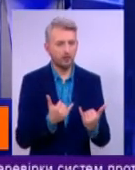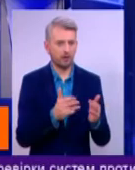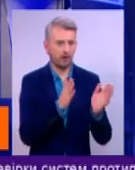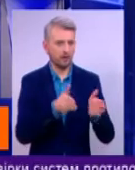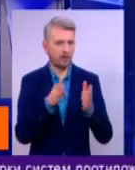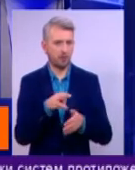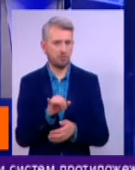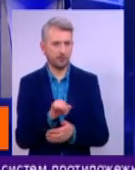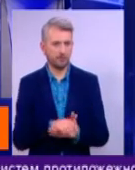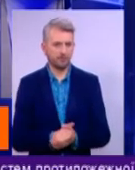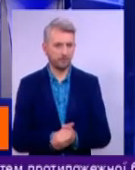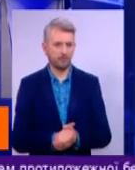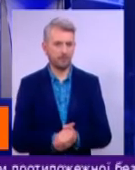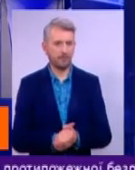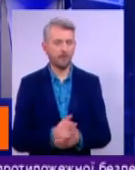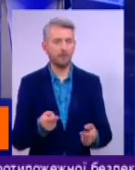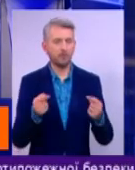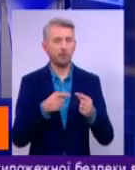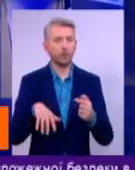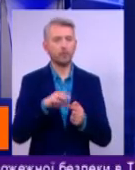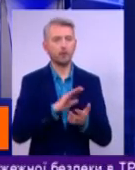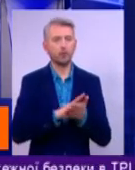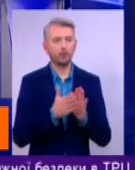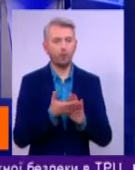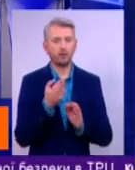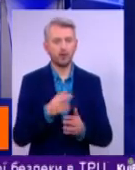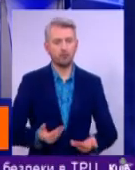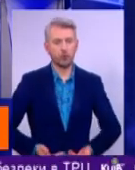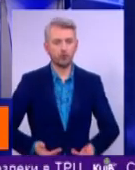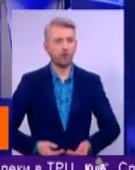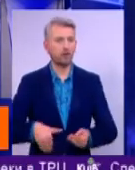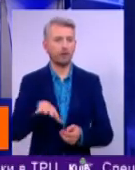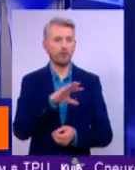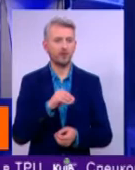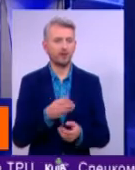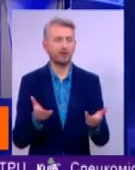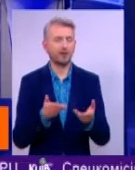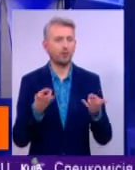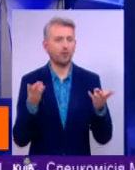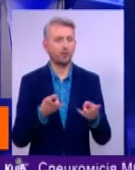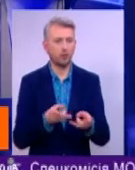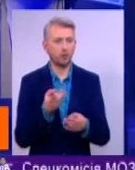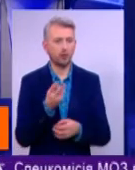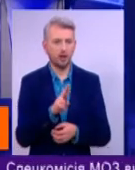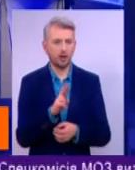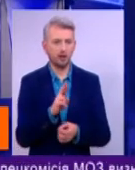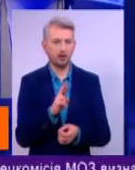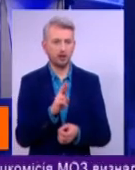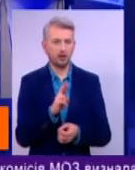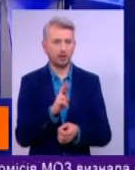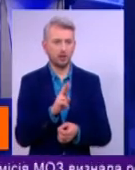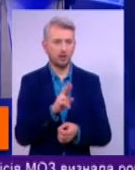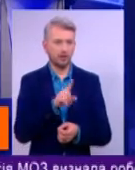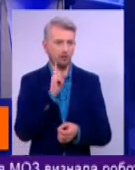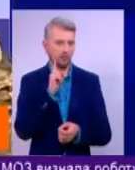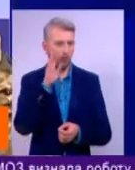казарми. Відповідно, всі умови для проживання, всі, які необхідно для юнака,